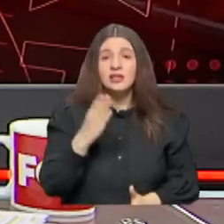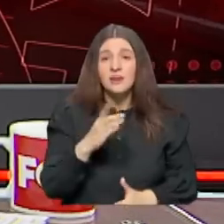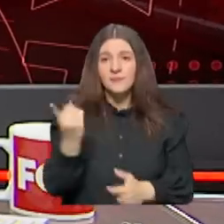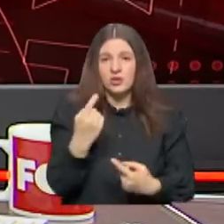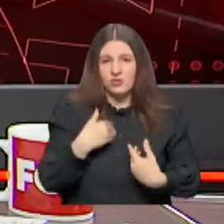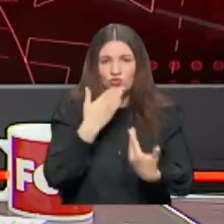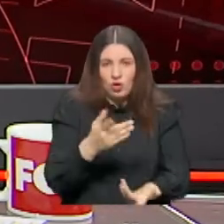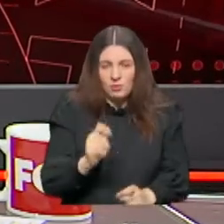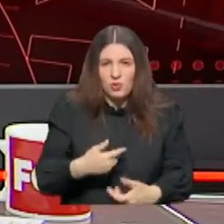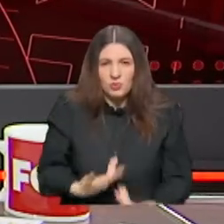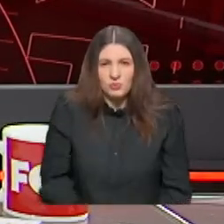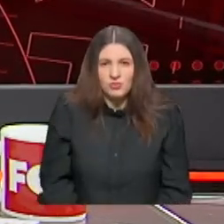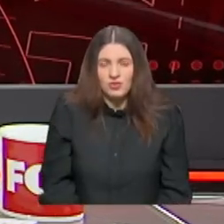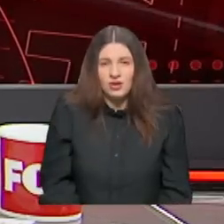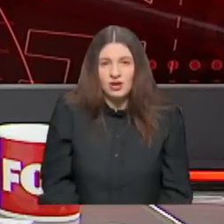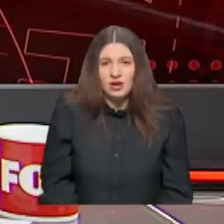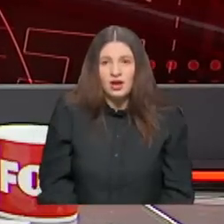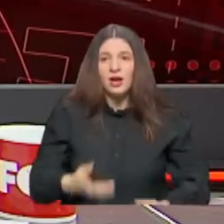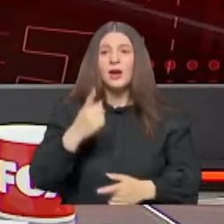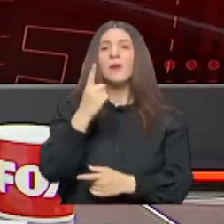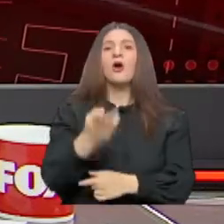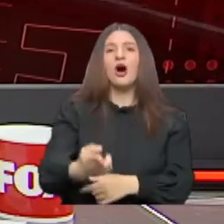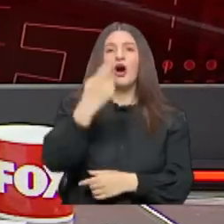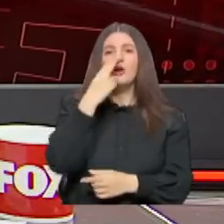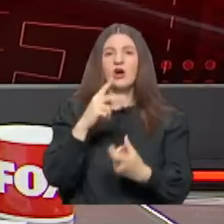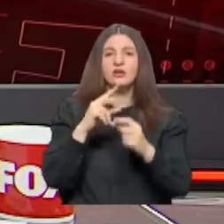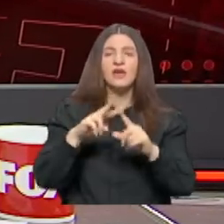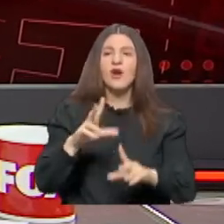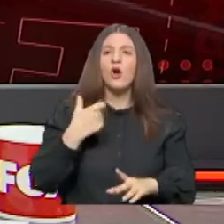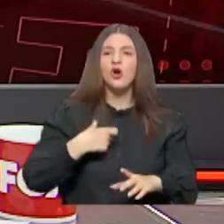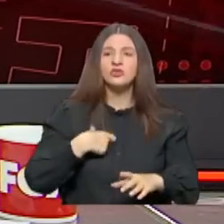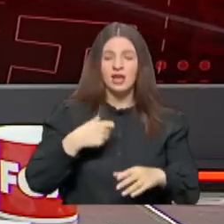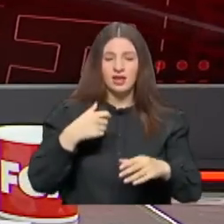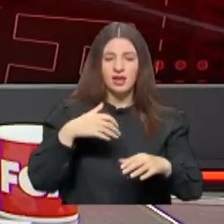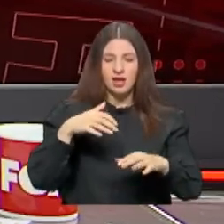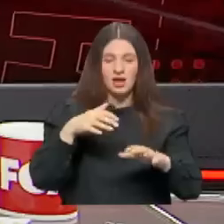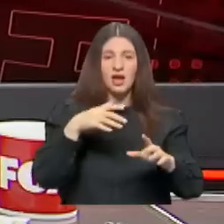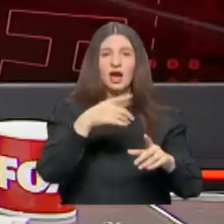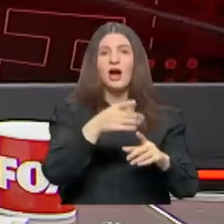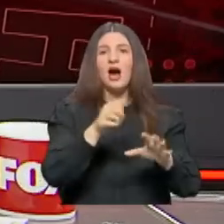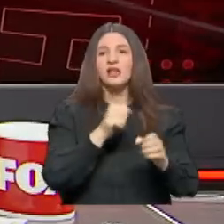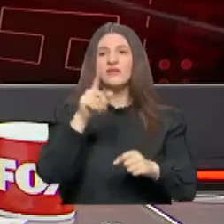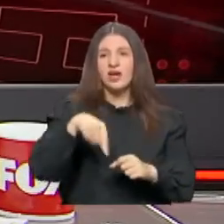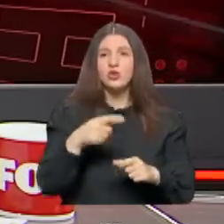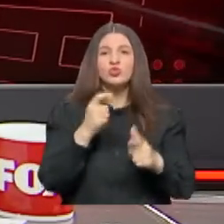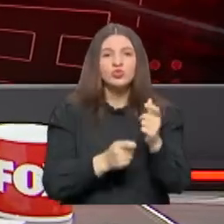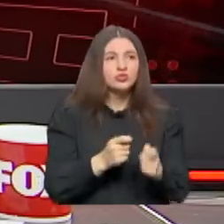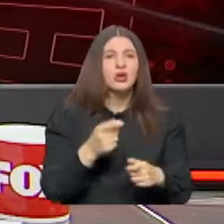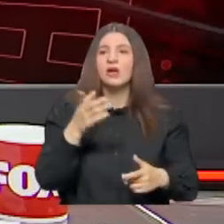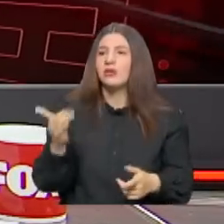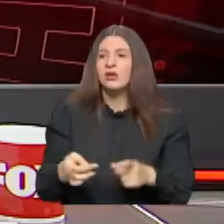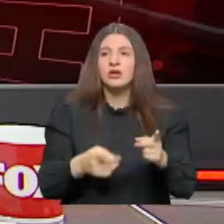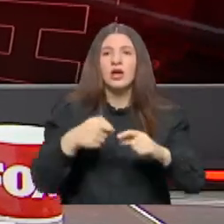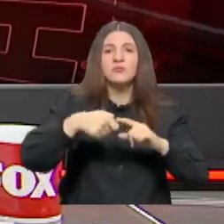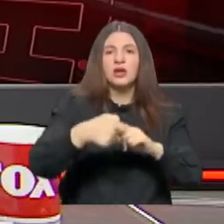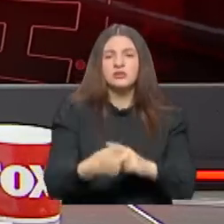bir şeyden bahsediyorum. Bir alıştılar ÖTV, özel tüketim vergisi, tırnak makası, süt bilmem ne.